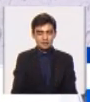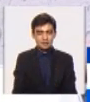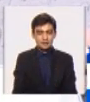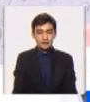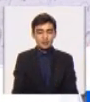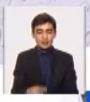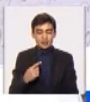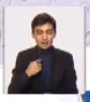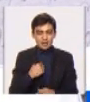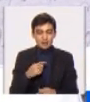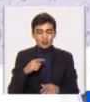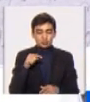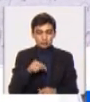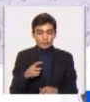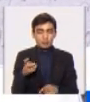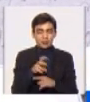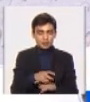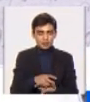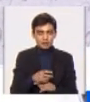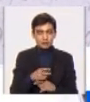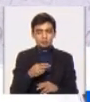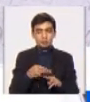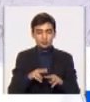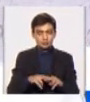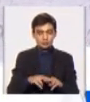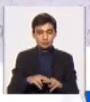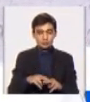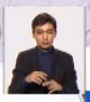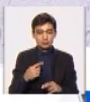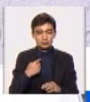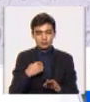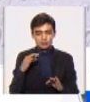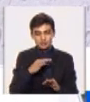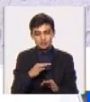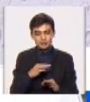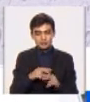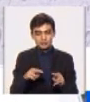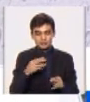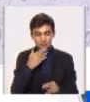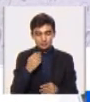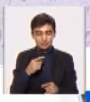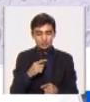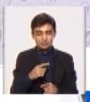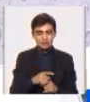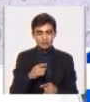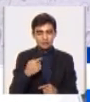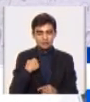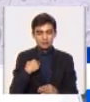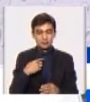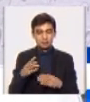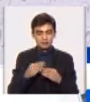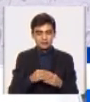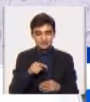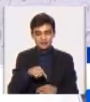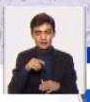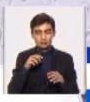Я сюда приехал, потому что мне не до фени, и нам не до фени, как вы сказали. Поэтому я здесь с вами за одним